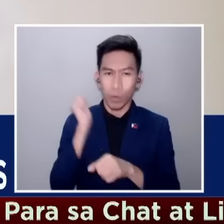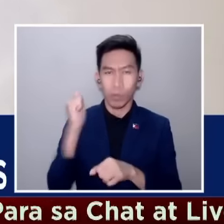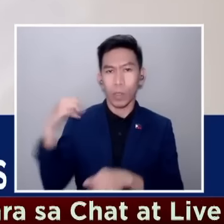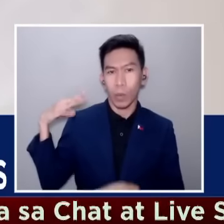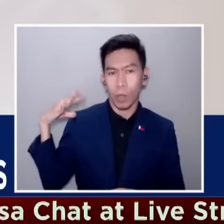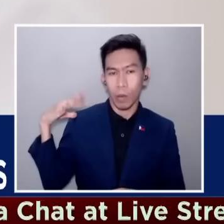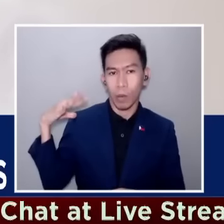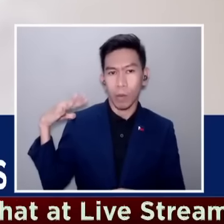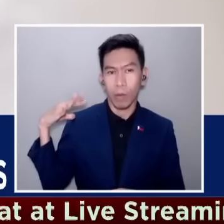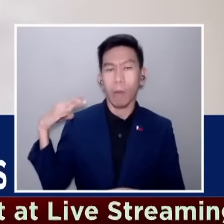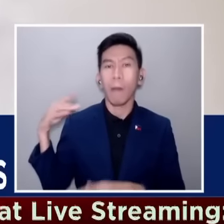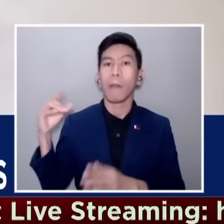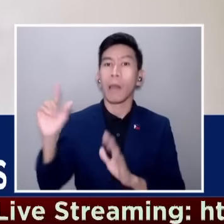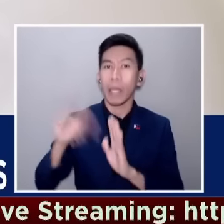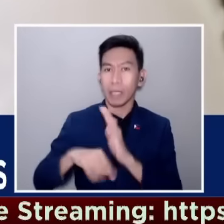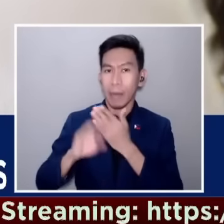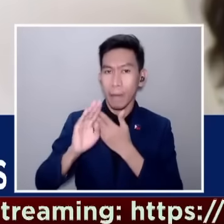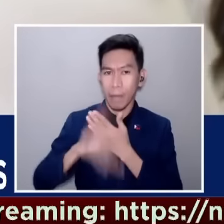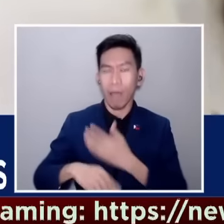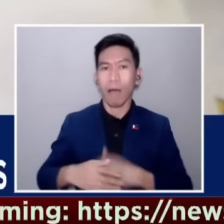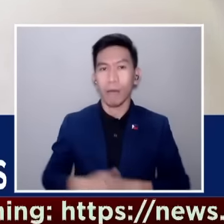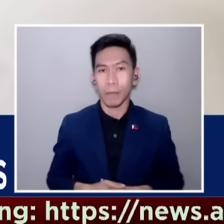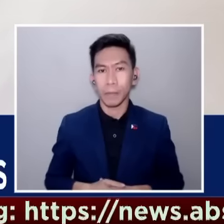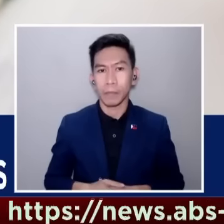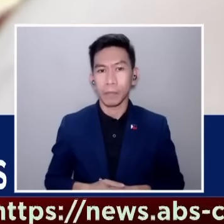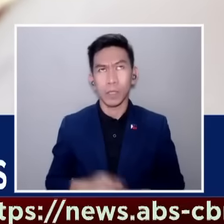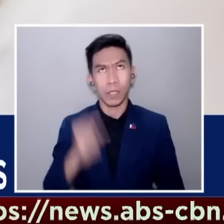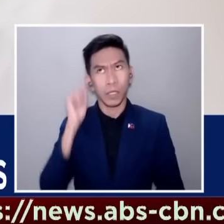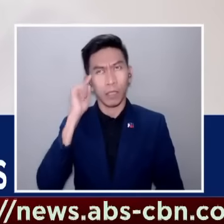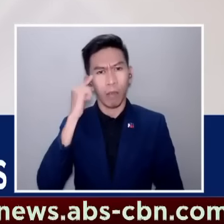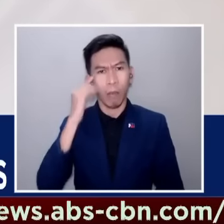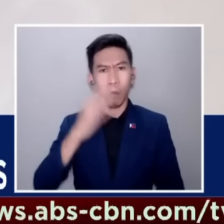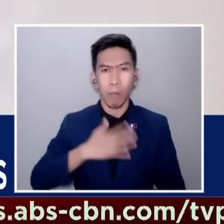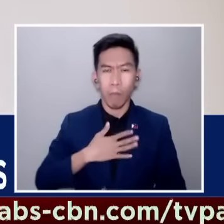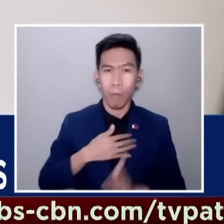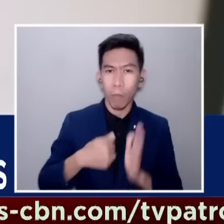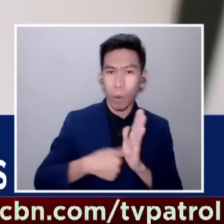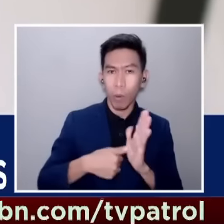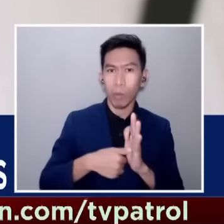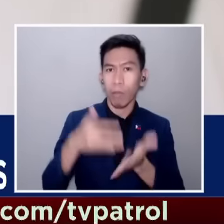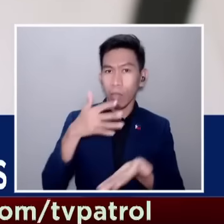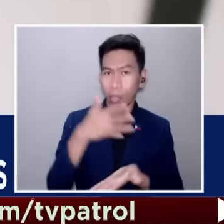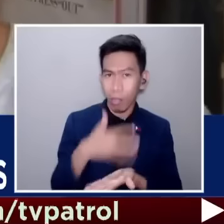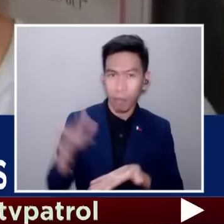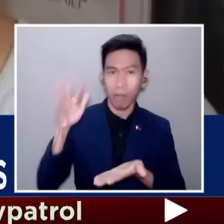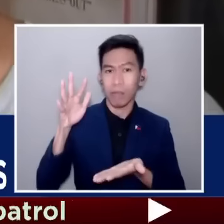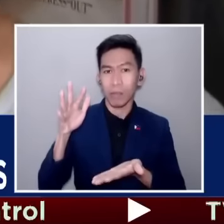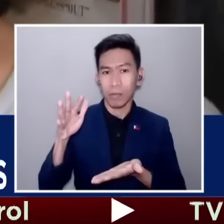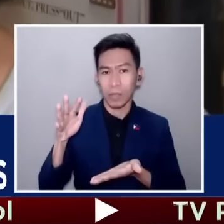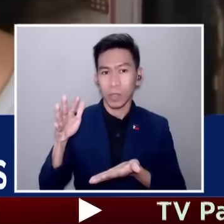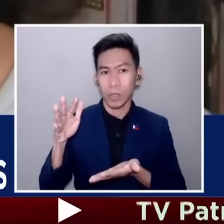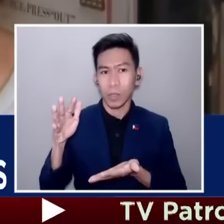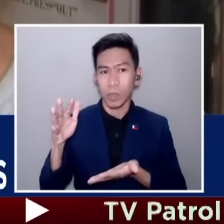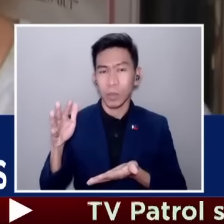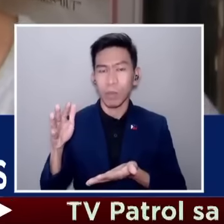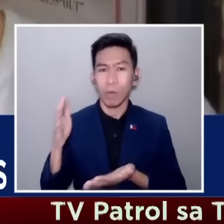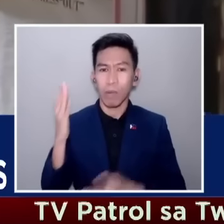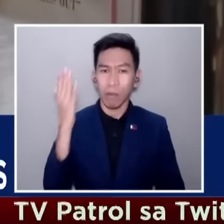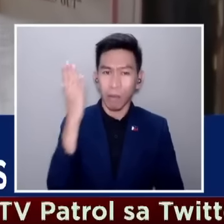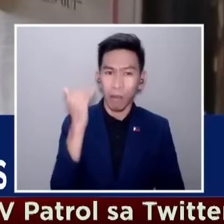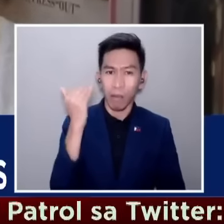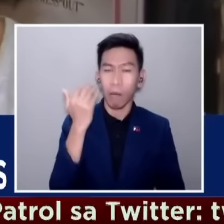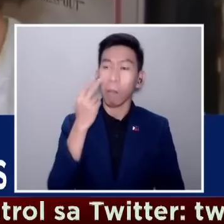VCM. Iniisip ko talaga, baka masayang yung boto ko, ma'am. Kasi hindi mo maubos maisip o makita